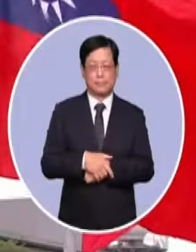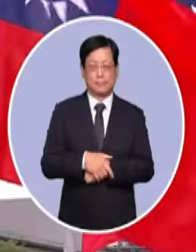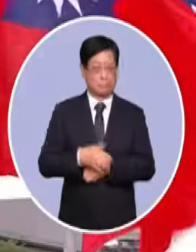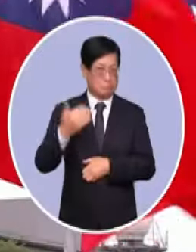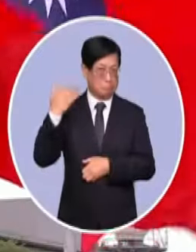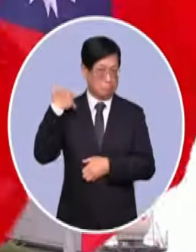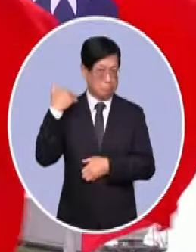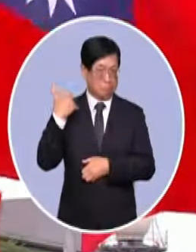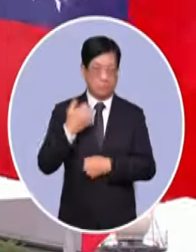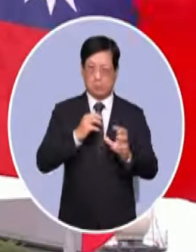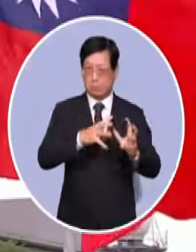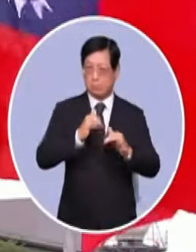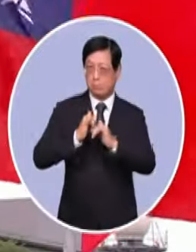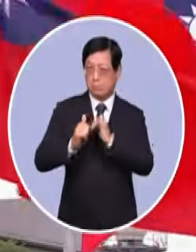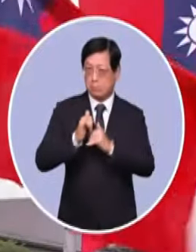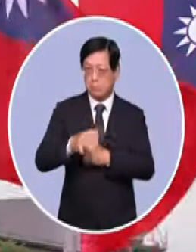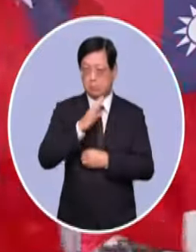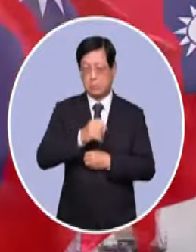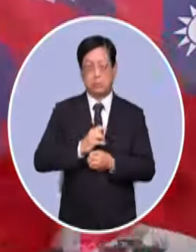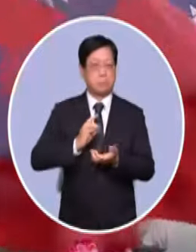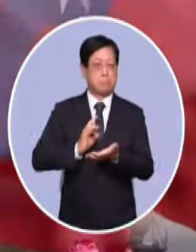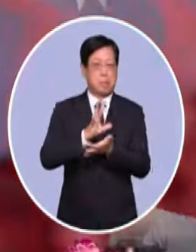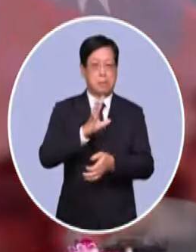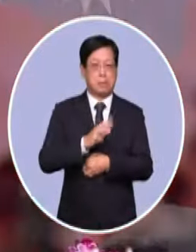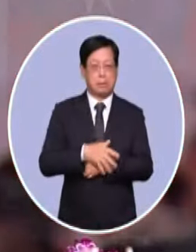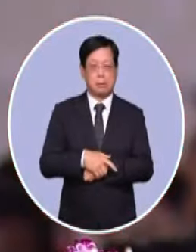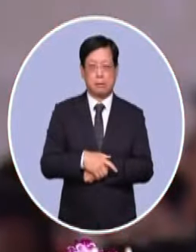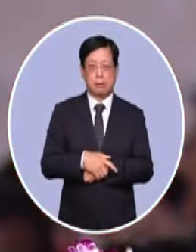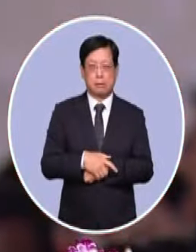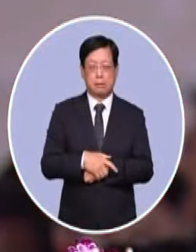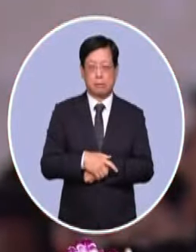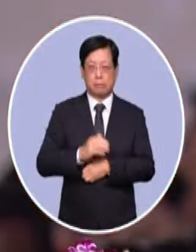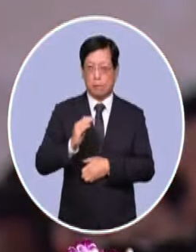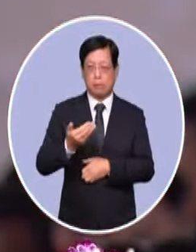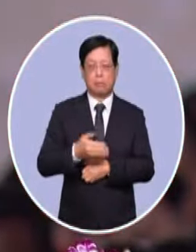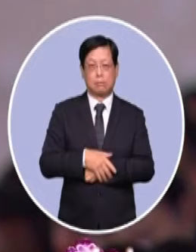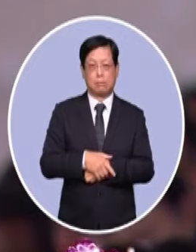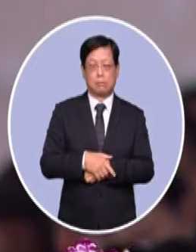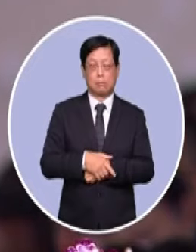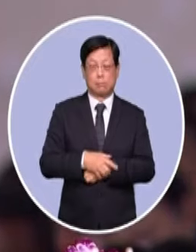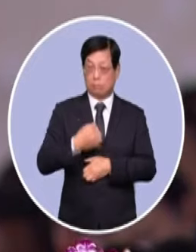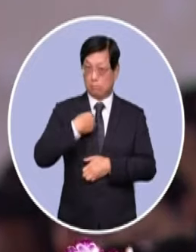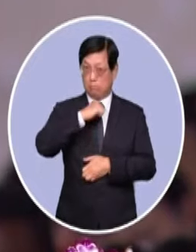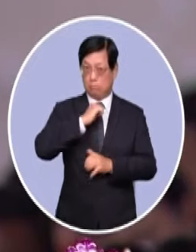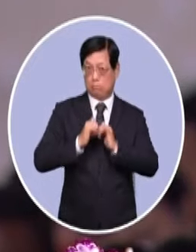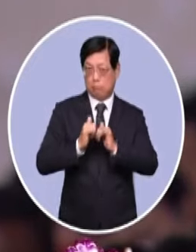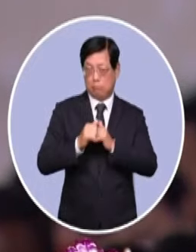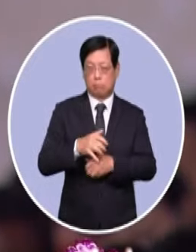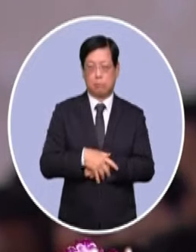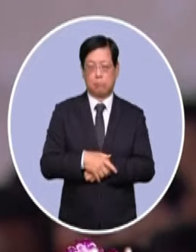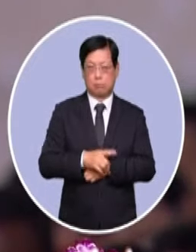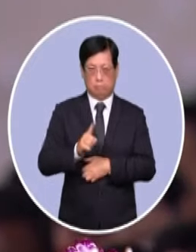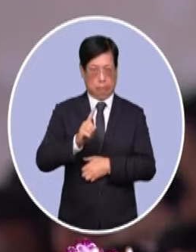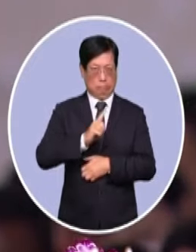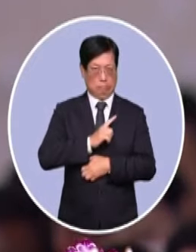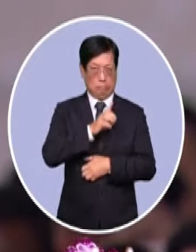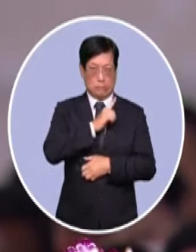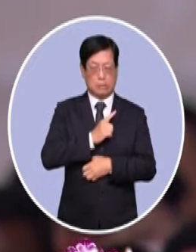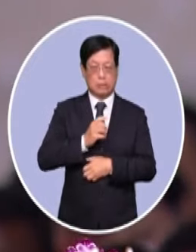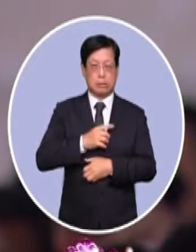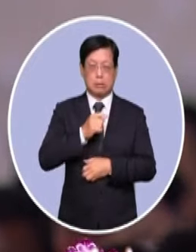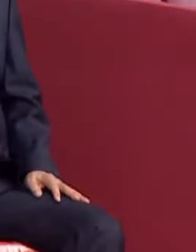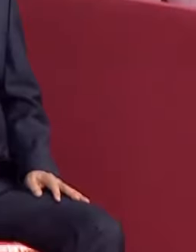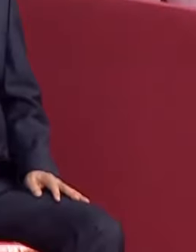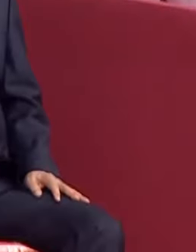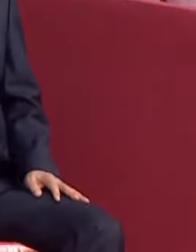认为赖总统有意从国民党手中拿下中华民国这块神主牌。马英九基金会执行长萧旭晨则说，